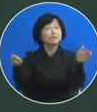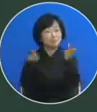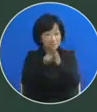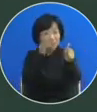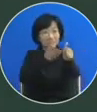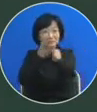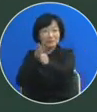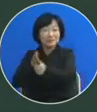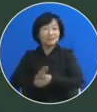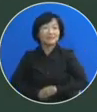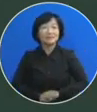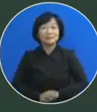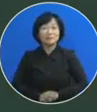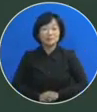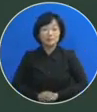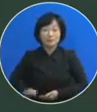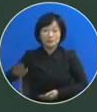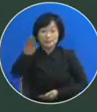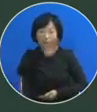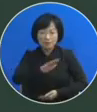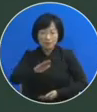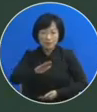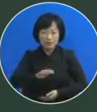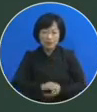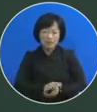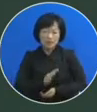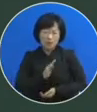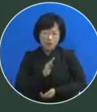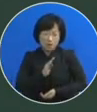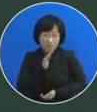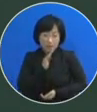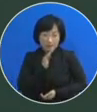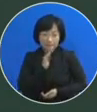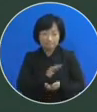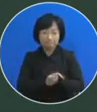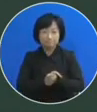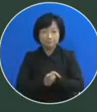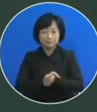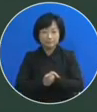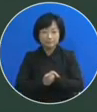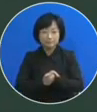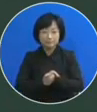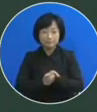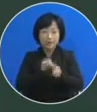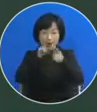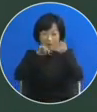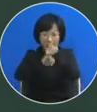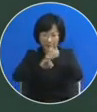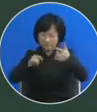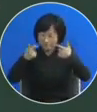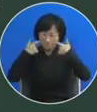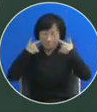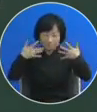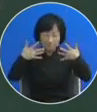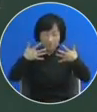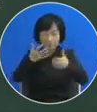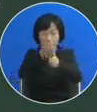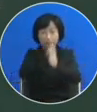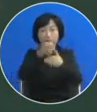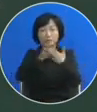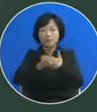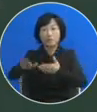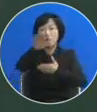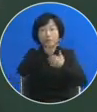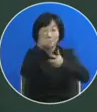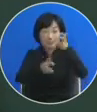바랍니다. Believe that. 여러분, 이 언약 진짜로 생명 걸고 붙잡으면 하나님 여러분 사업에 기적의 문을 여실 것이다. If you really stake your